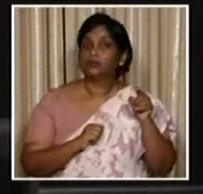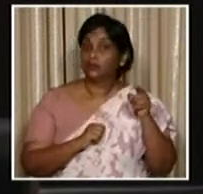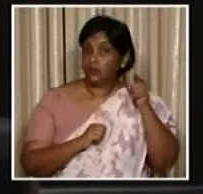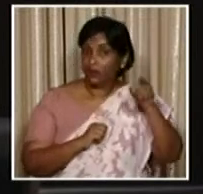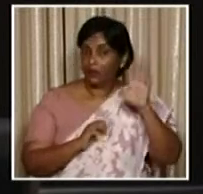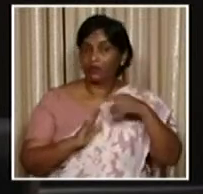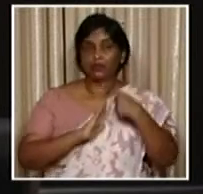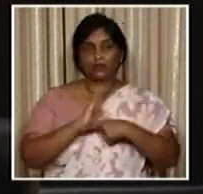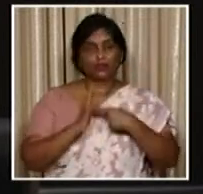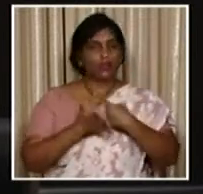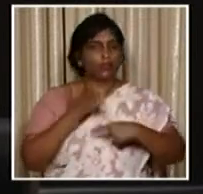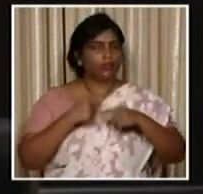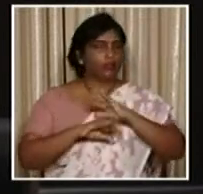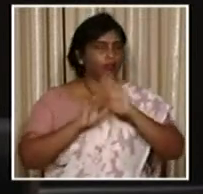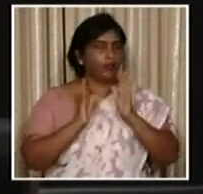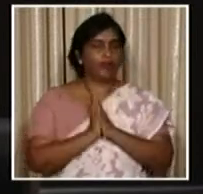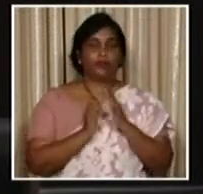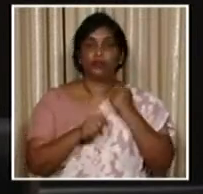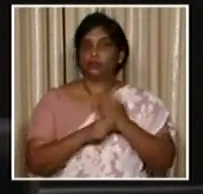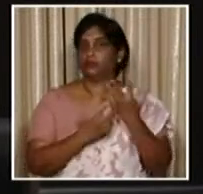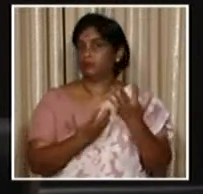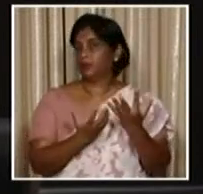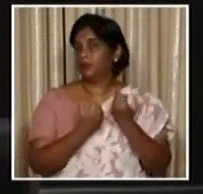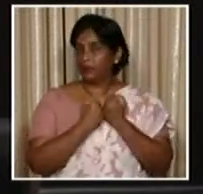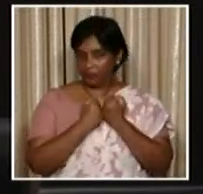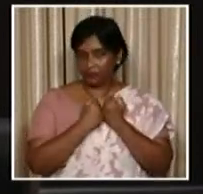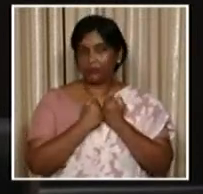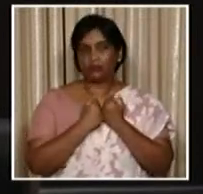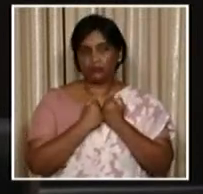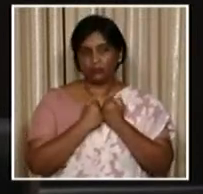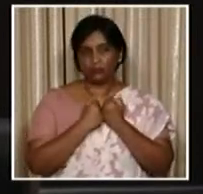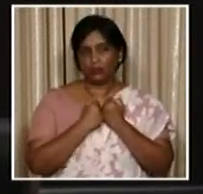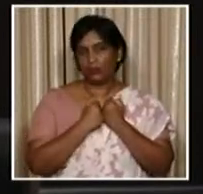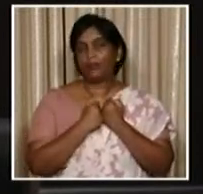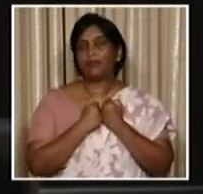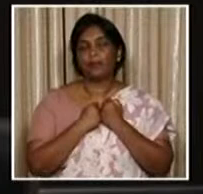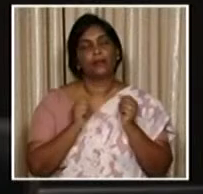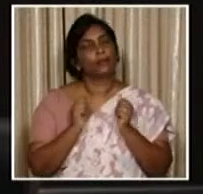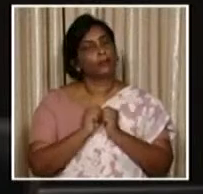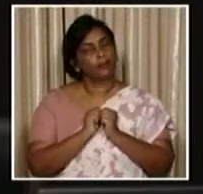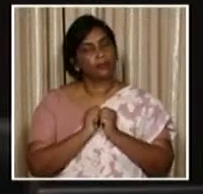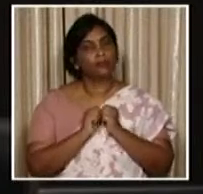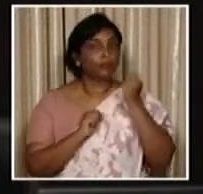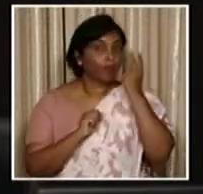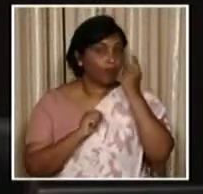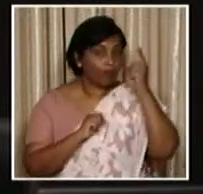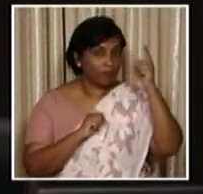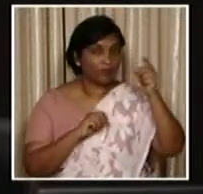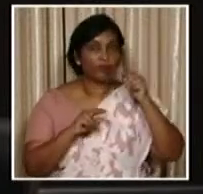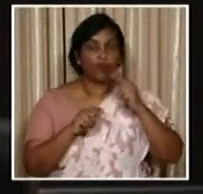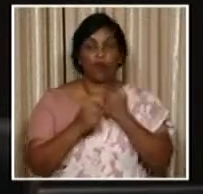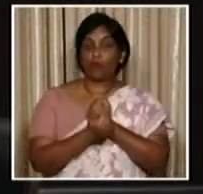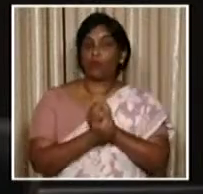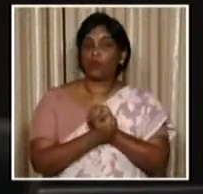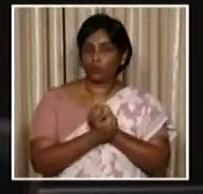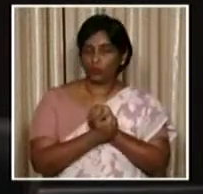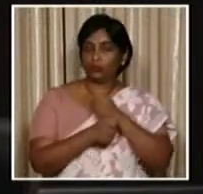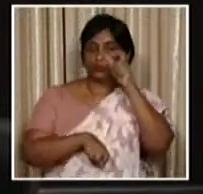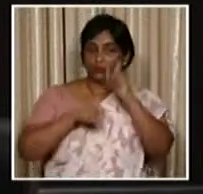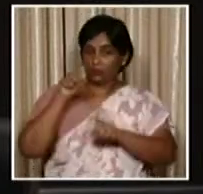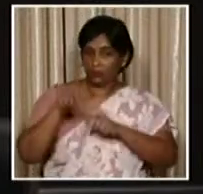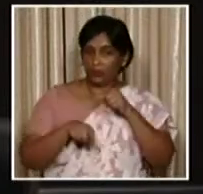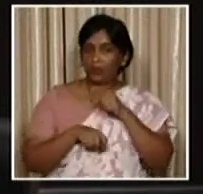ඔවුන් මෙරට දේපළ රාජසන්තක කිරීමට පියවර අරගෙන තියෙන කටයුත්ත ඕස්ට්‍රේලියානු ෆෙඩරල් පොලිසිය